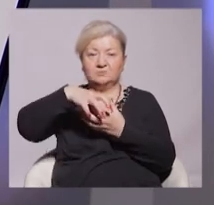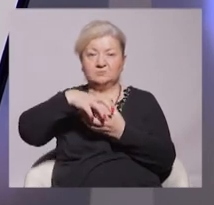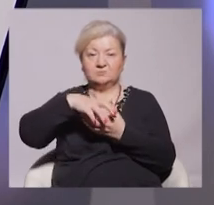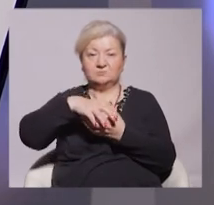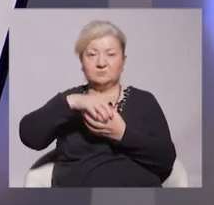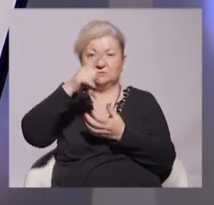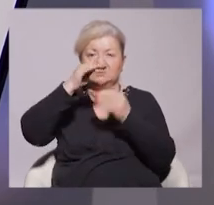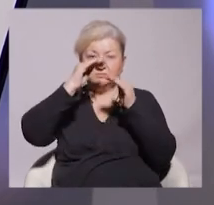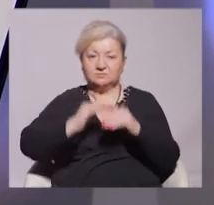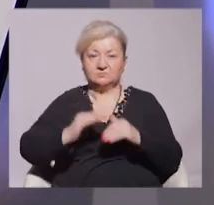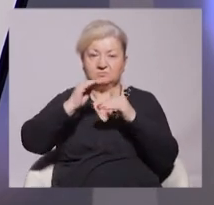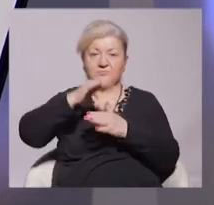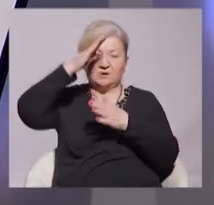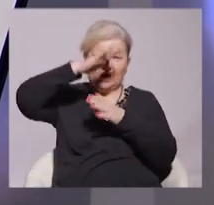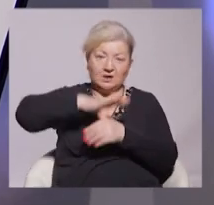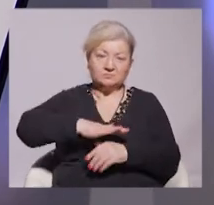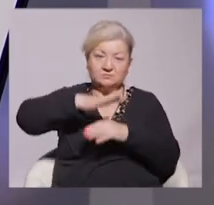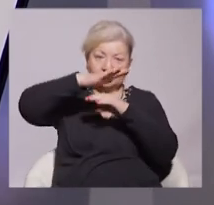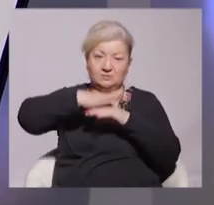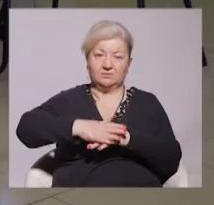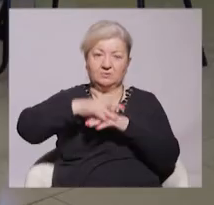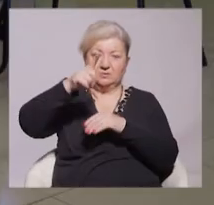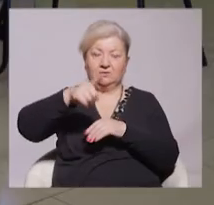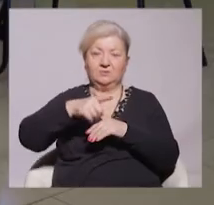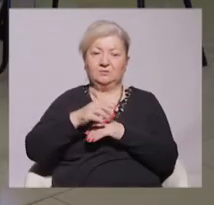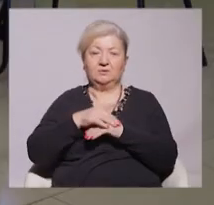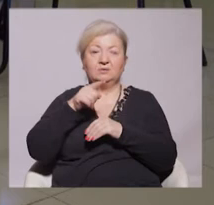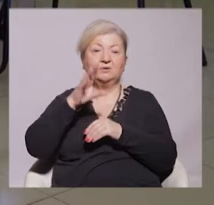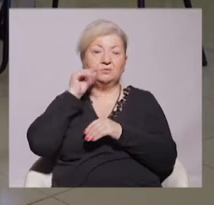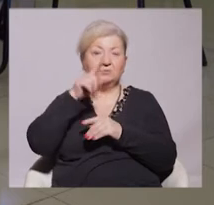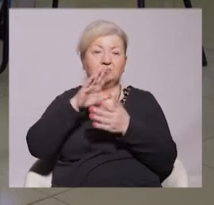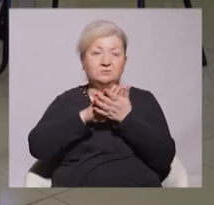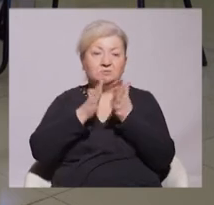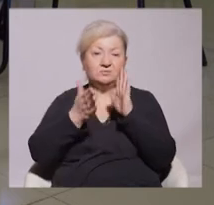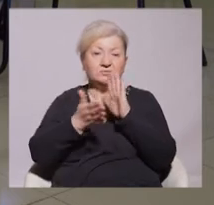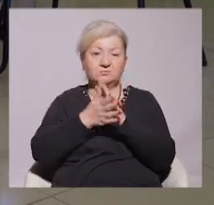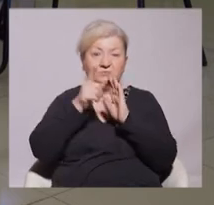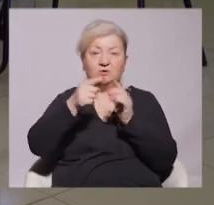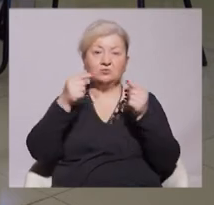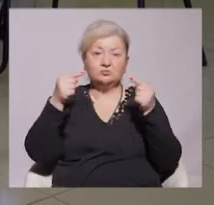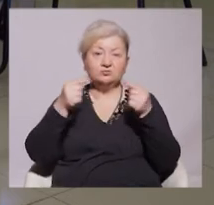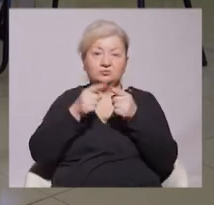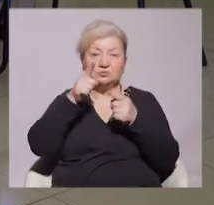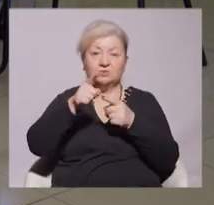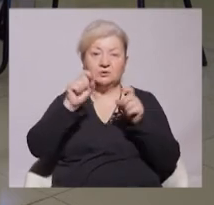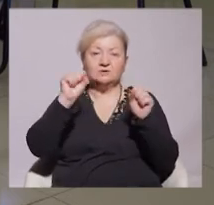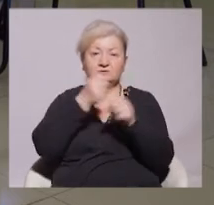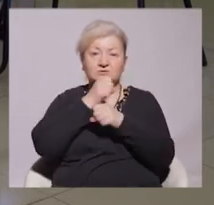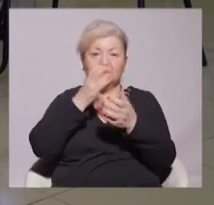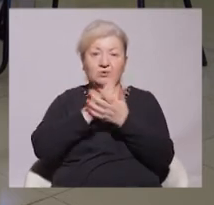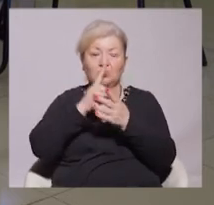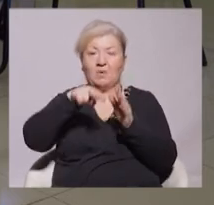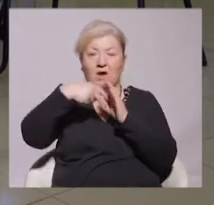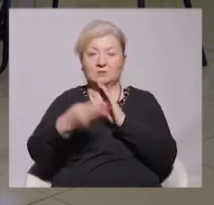რომელიც პრინციპში ქვევითაცვება ესეც, ხო? აი იმ სიტუაციაში, როდესაც მას აქვს აი ზუსტად იმდენი სიჩქარე, რომ ჯერ არ